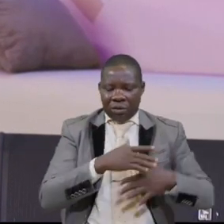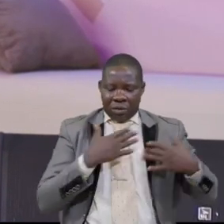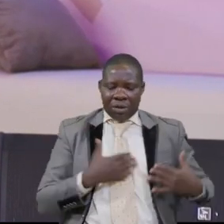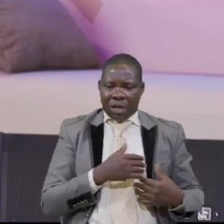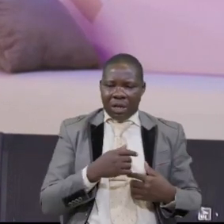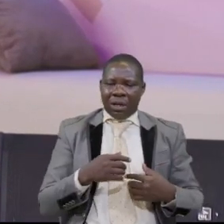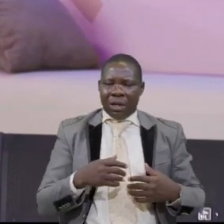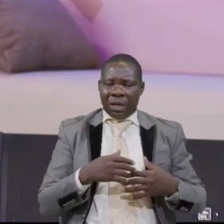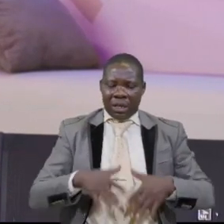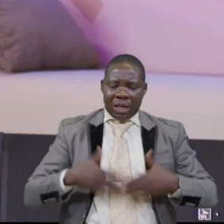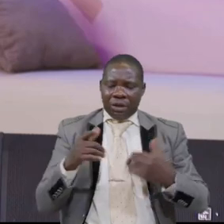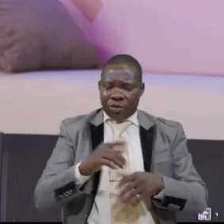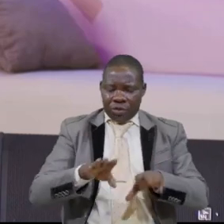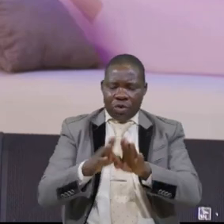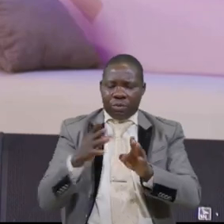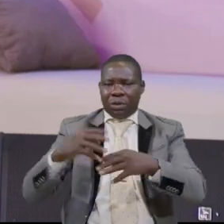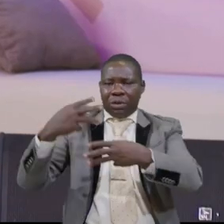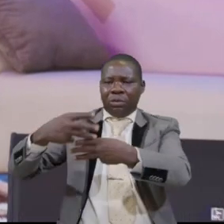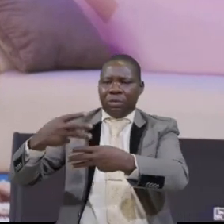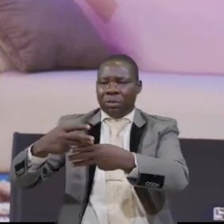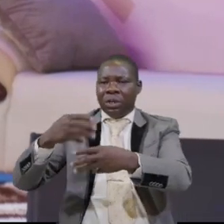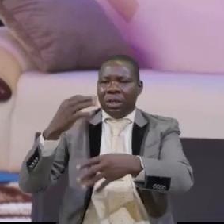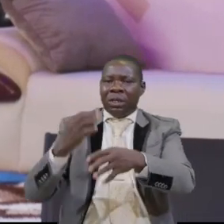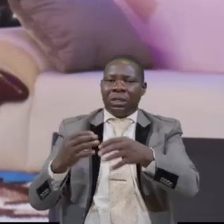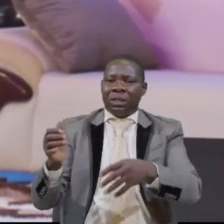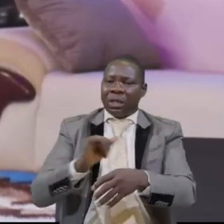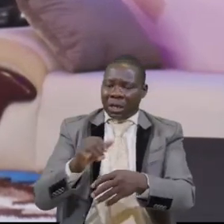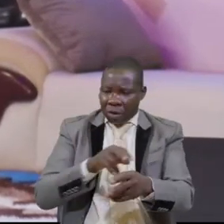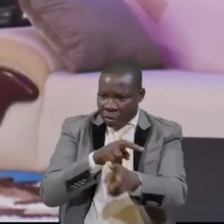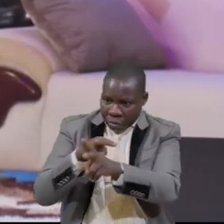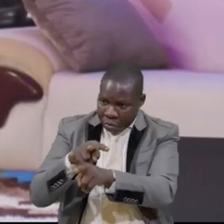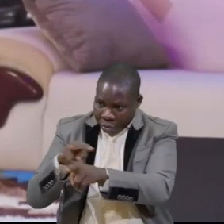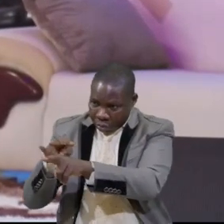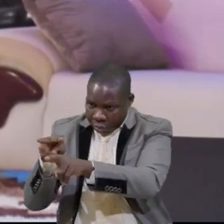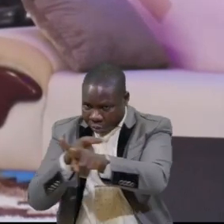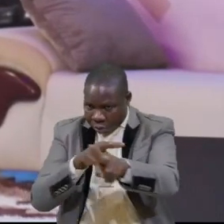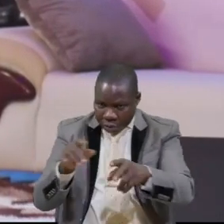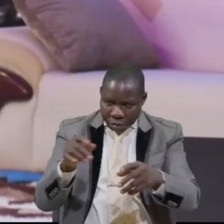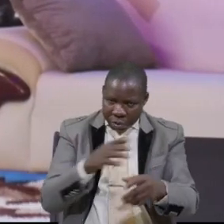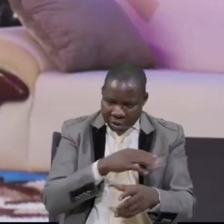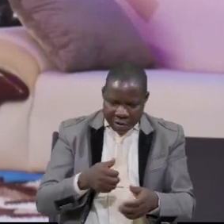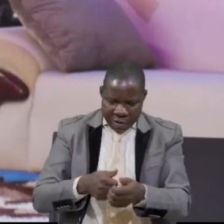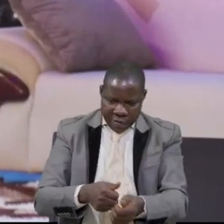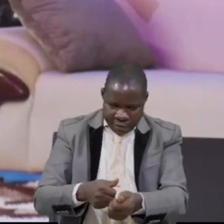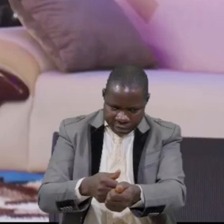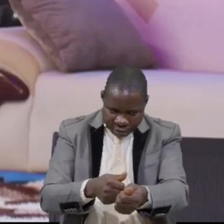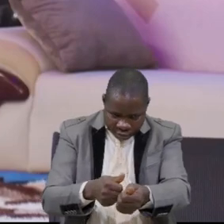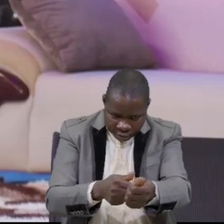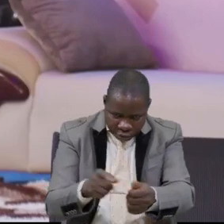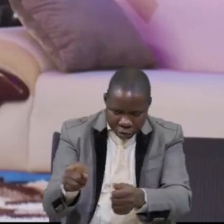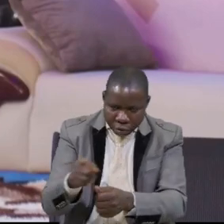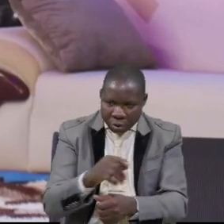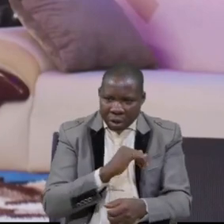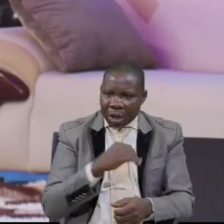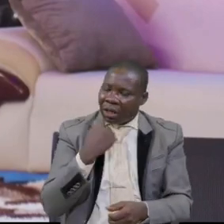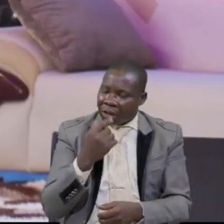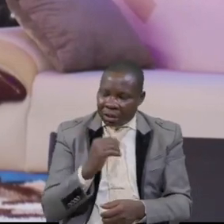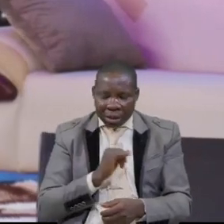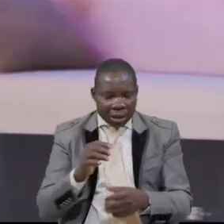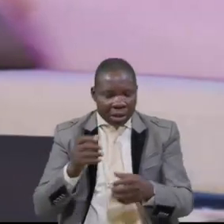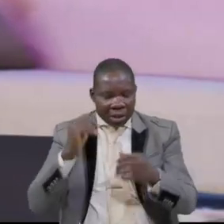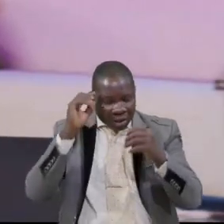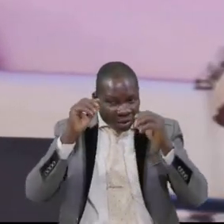tu te mets à genoux, même si on te regarde, et tu sais qu'on est en train de te espionner. Ah, on espère